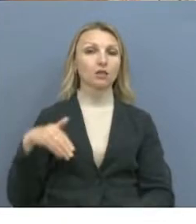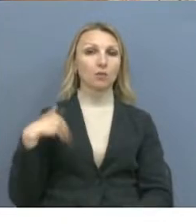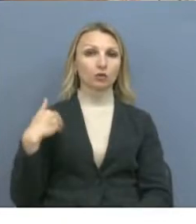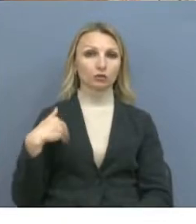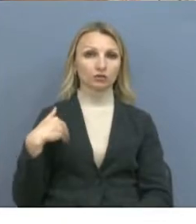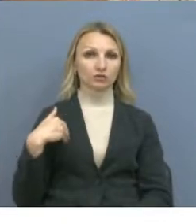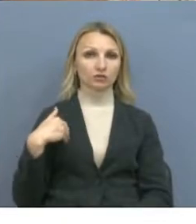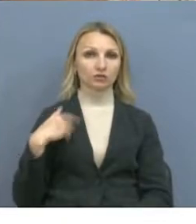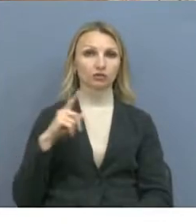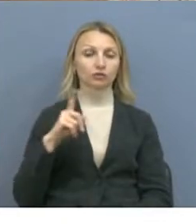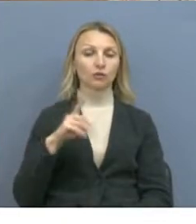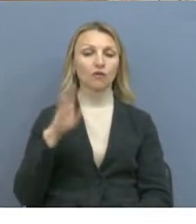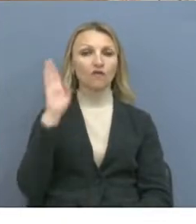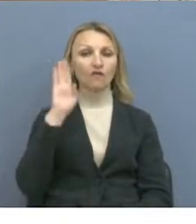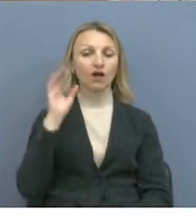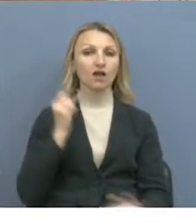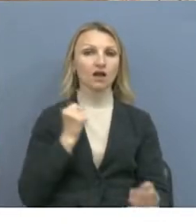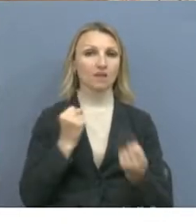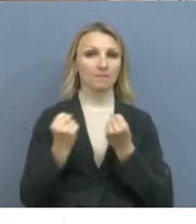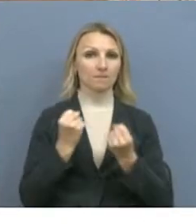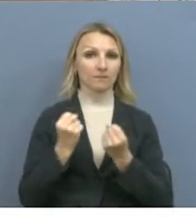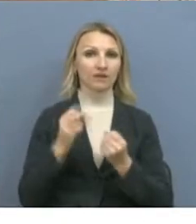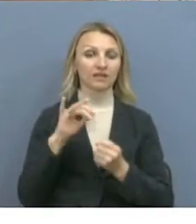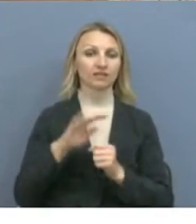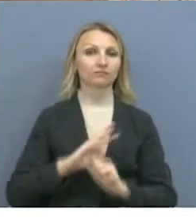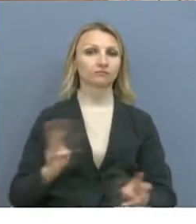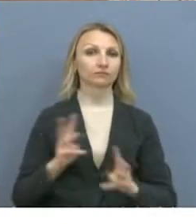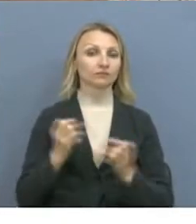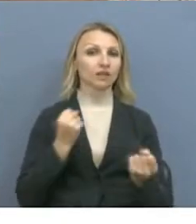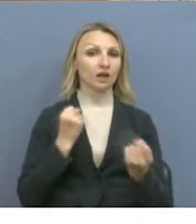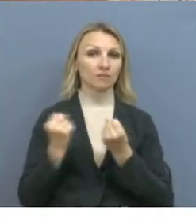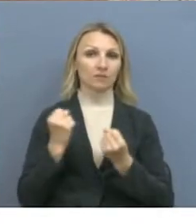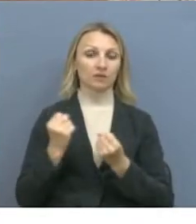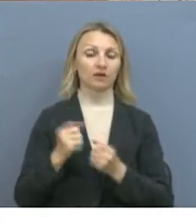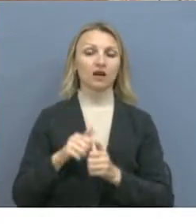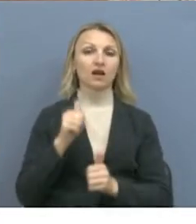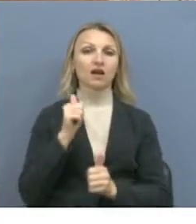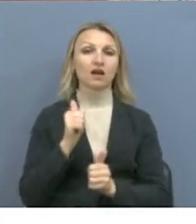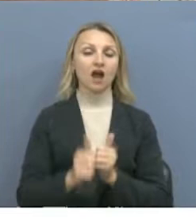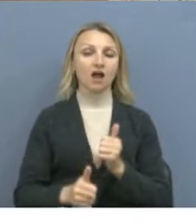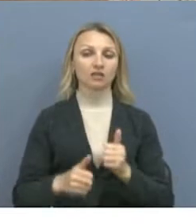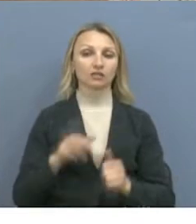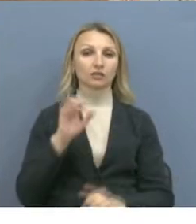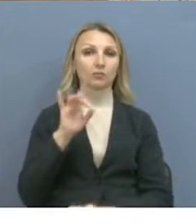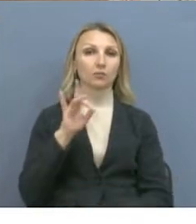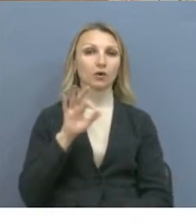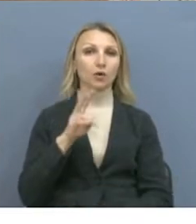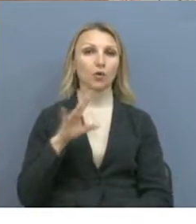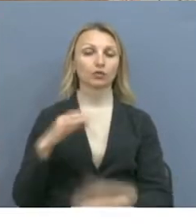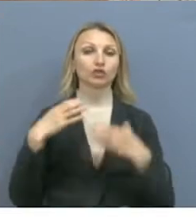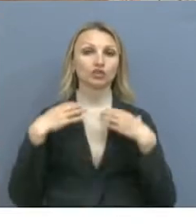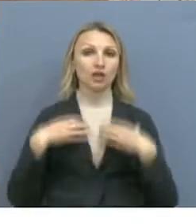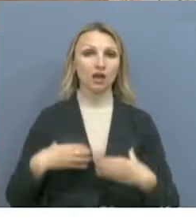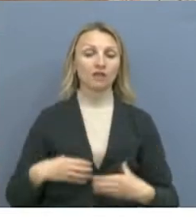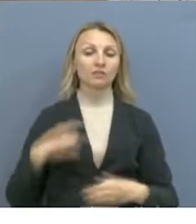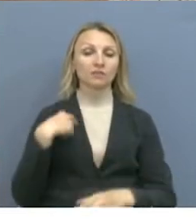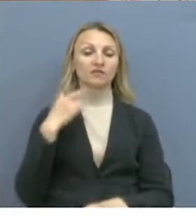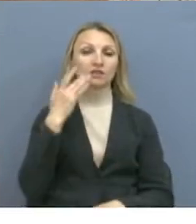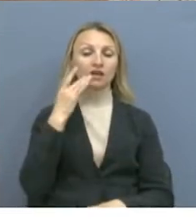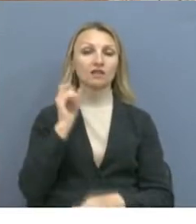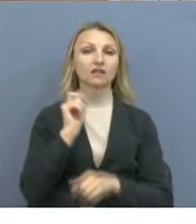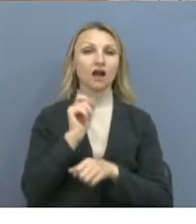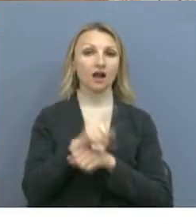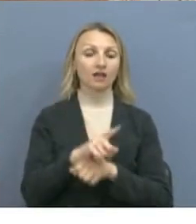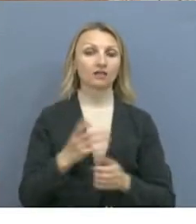водостойкие. Получается, каждый бронежилет мы подходим индивидуально по техническому заданию заказчика. Например, кто-то просит,